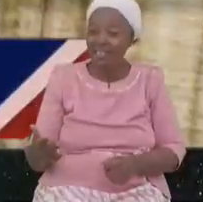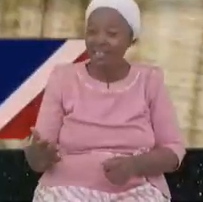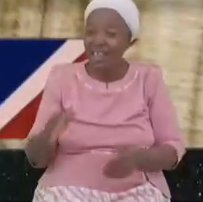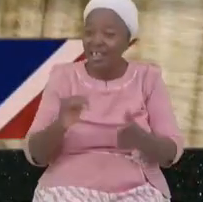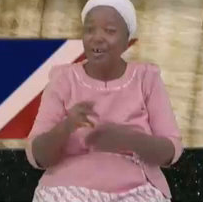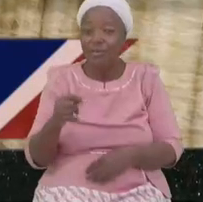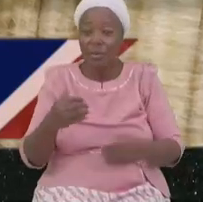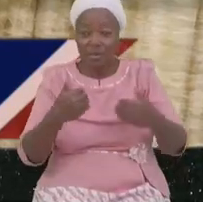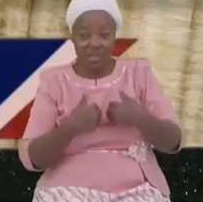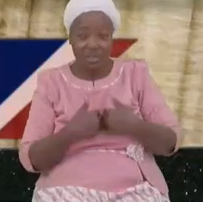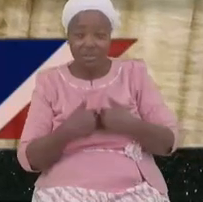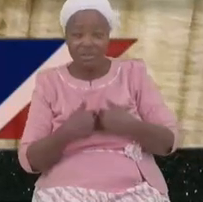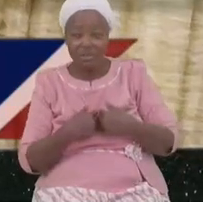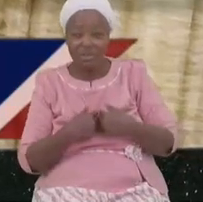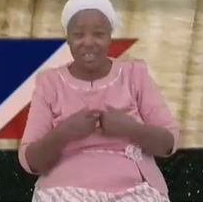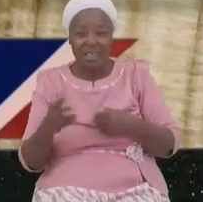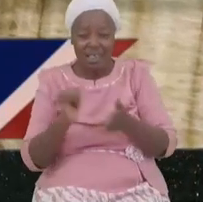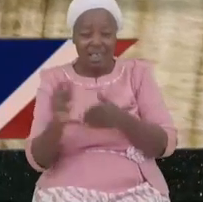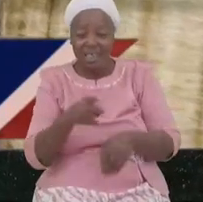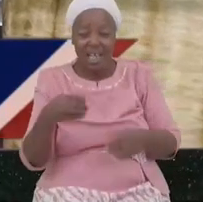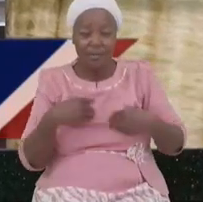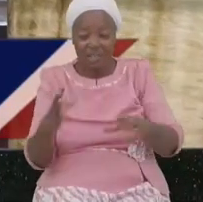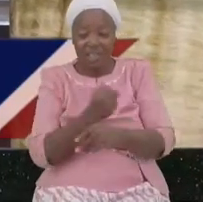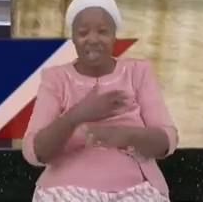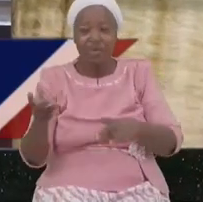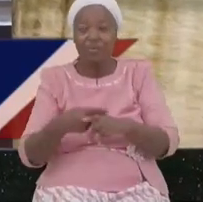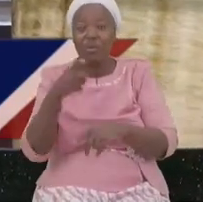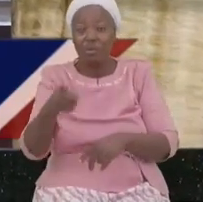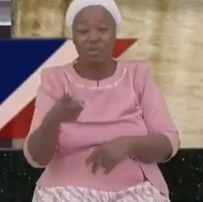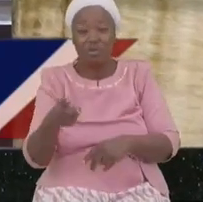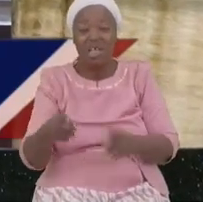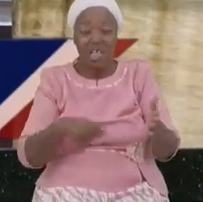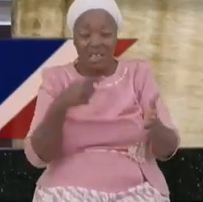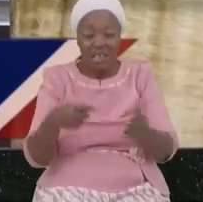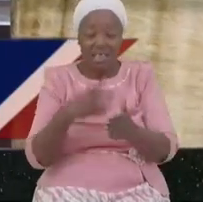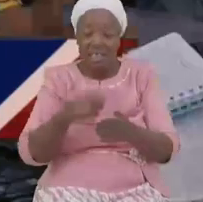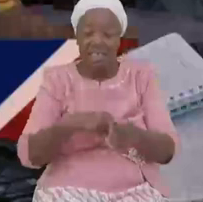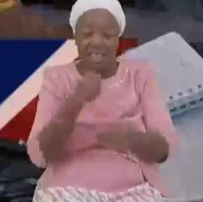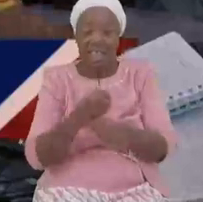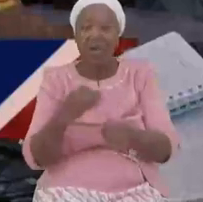tu as perdu de tes possessions, qu'on a arraché, voici l'année de possession.